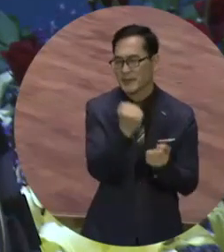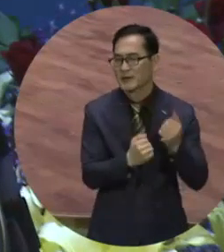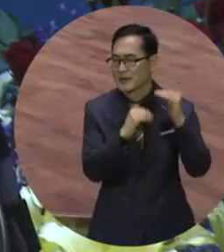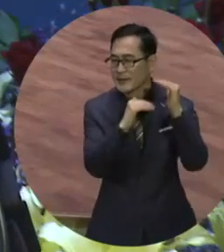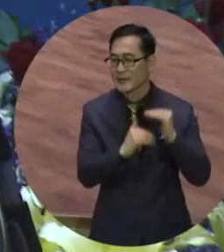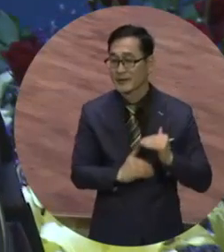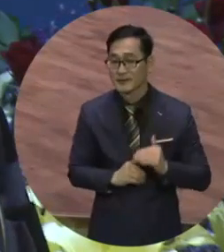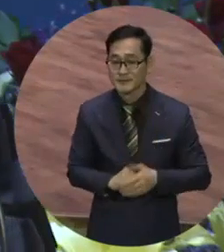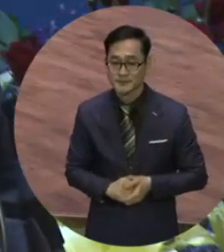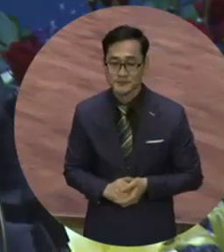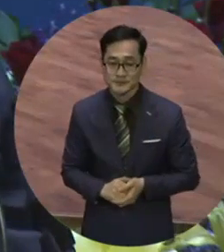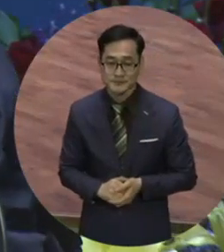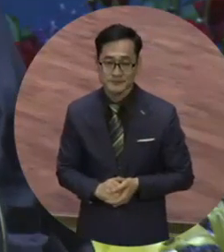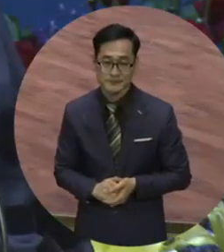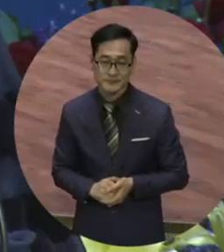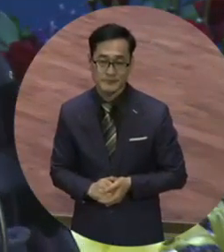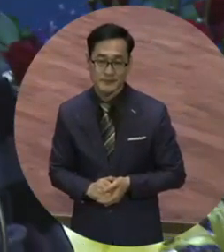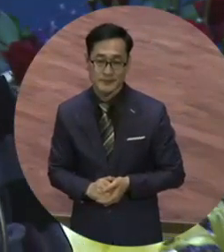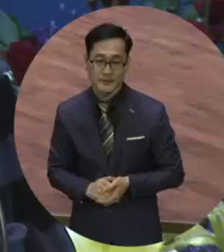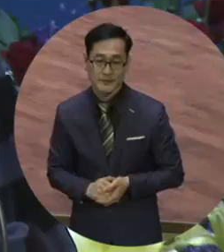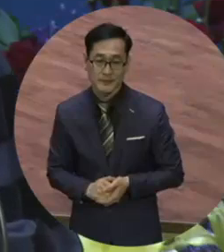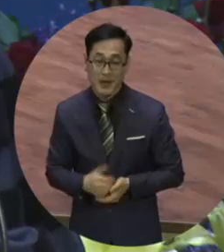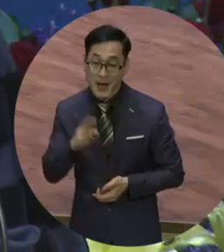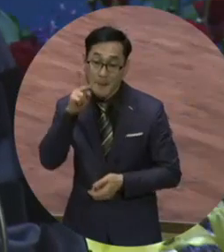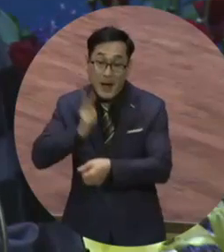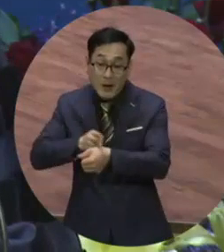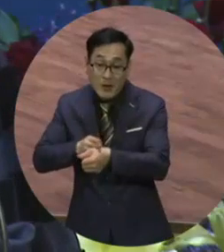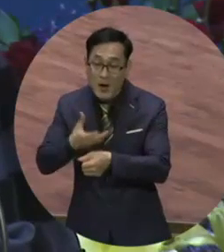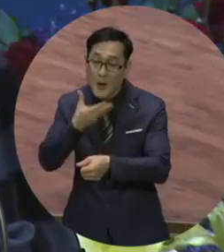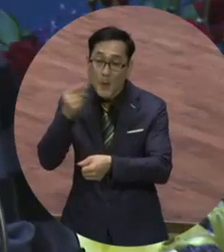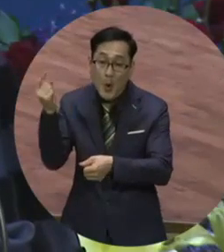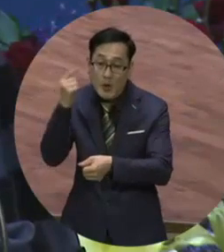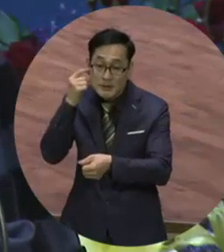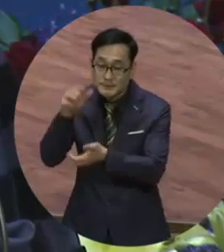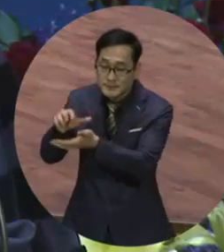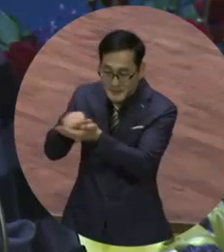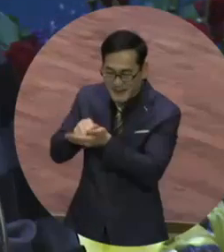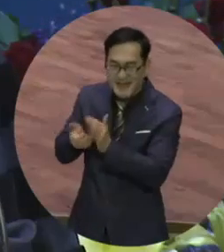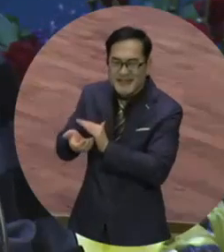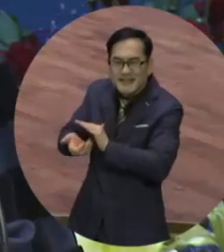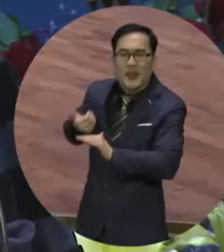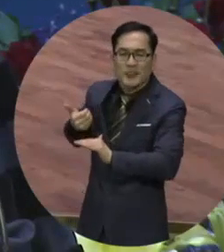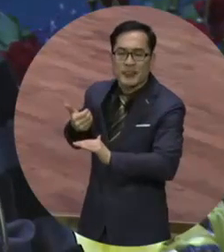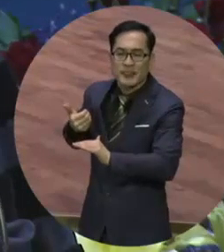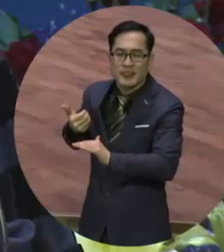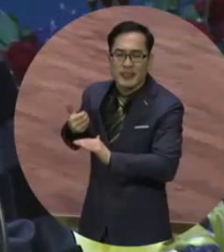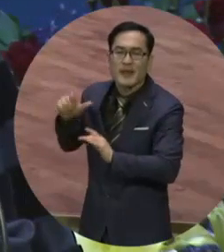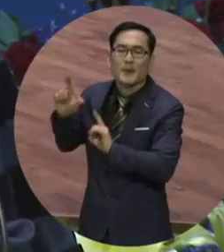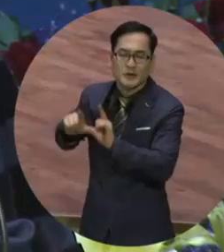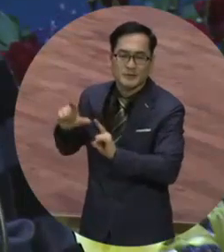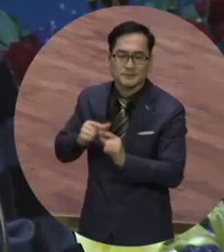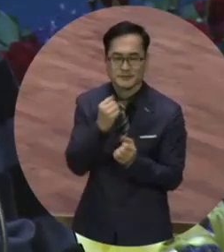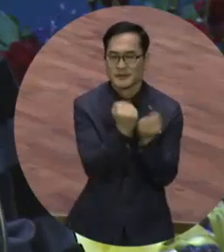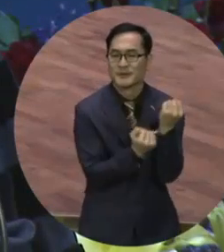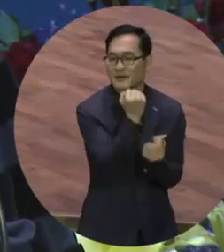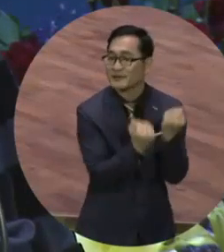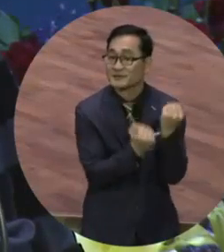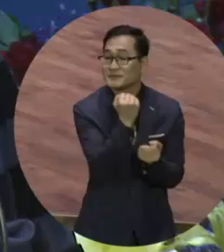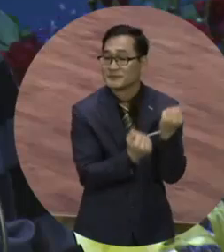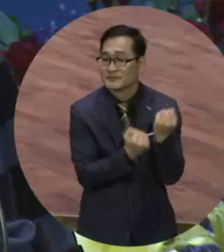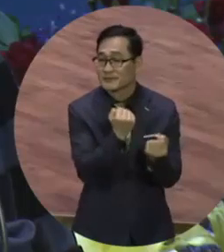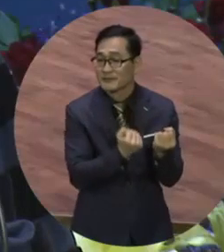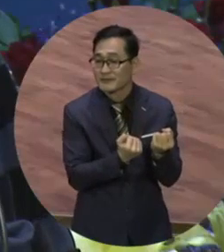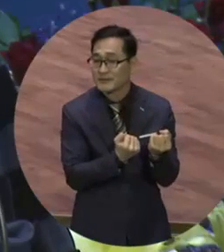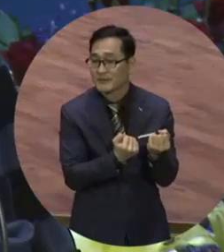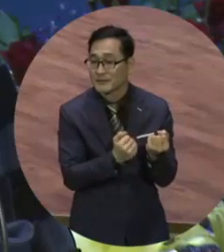바울은 복음 받기 이전의 삶의 특징에 대해서 한마디로 요약해서 설명하는데 그것이